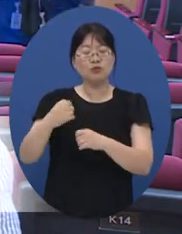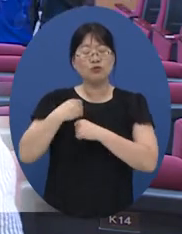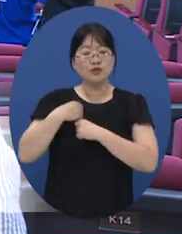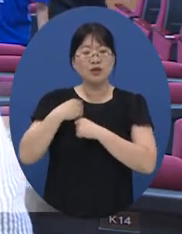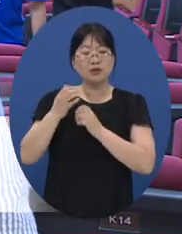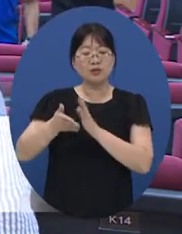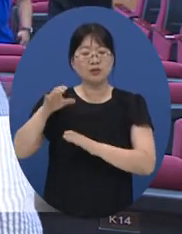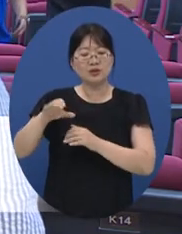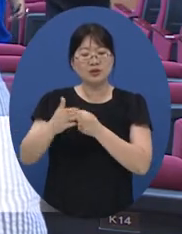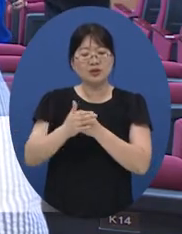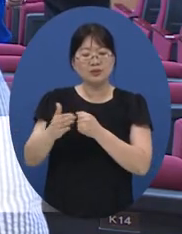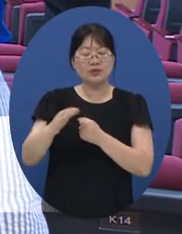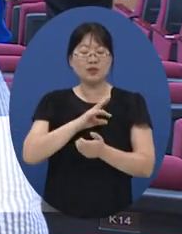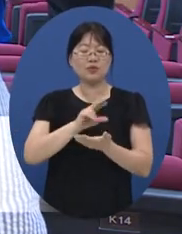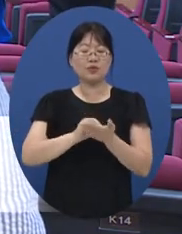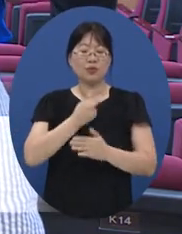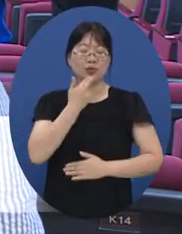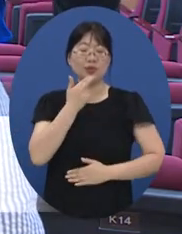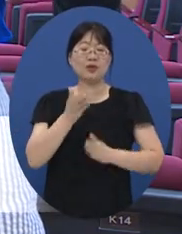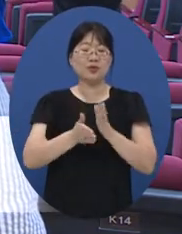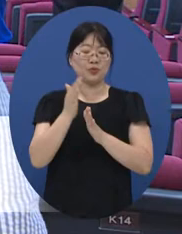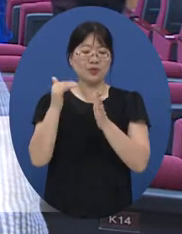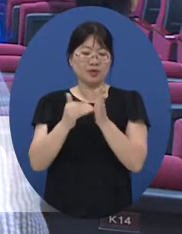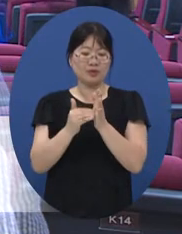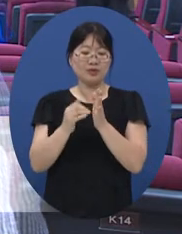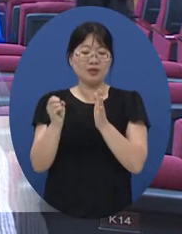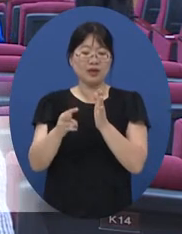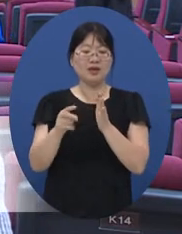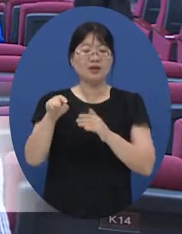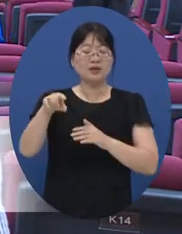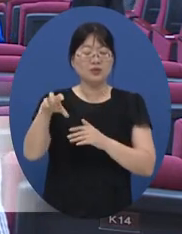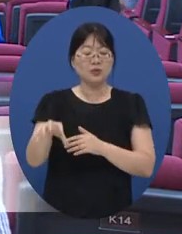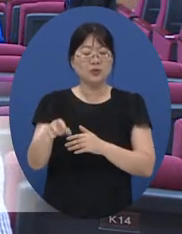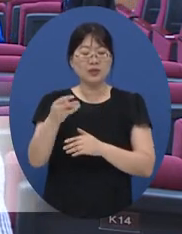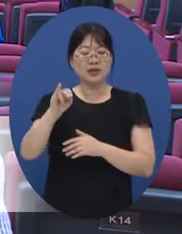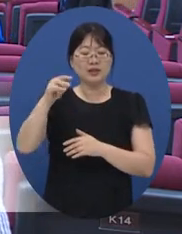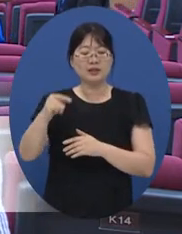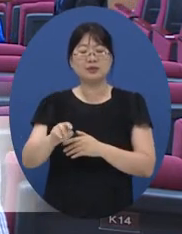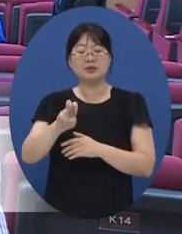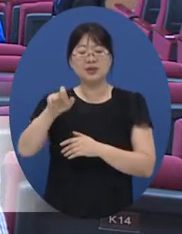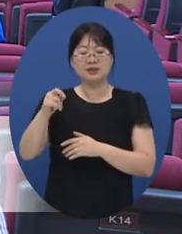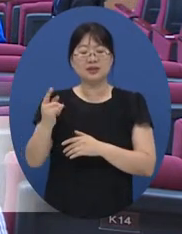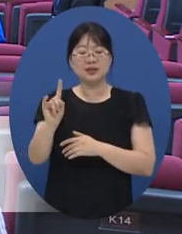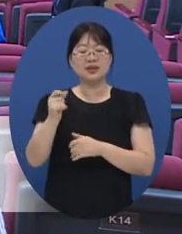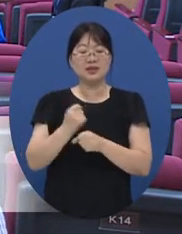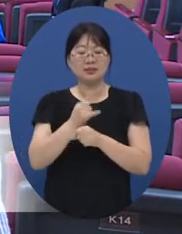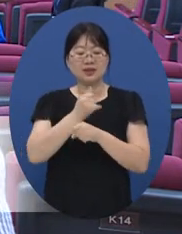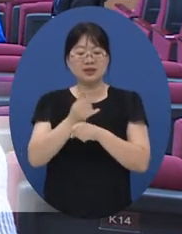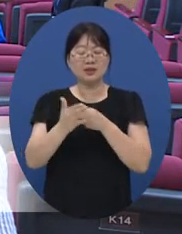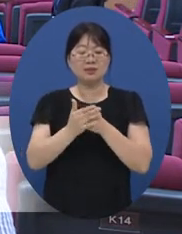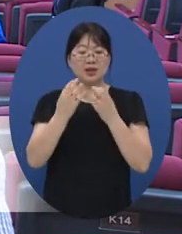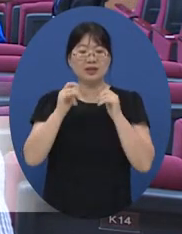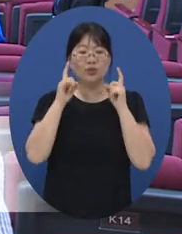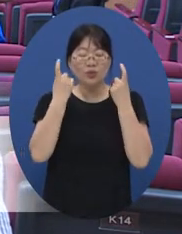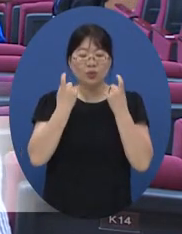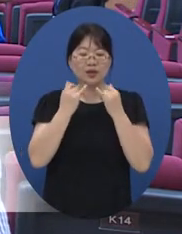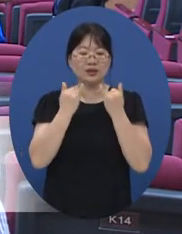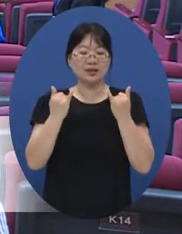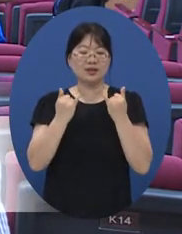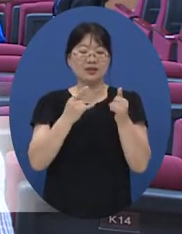도시로서 테마가 없는 그런 그 도시였습니다. 일동면에 랜드마크를 하나 개발을 하여서